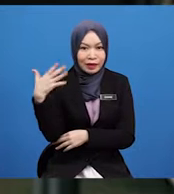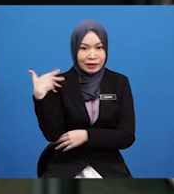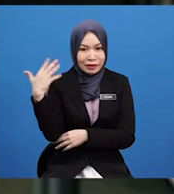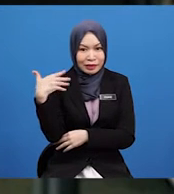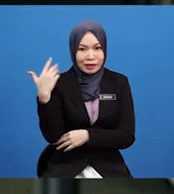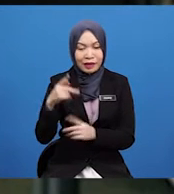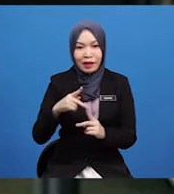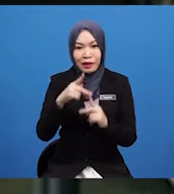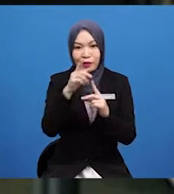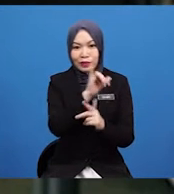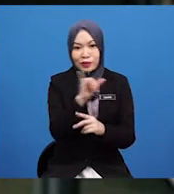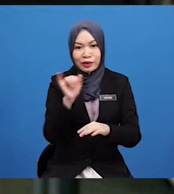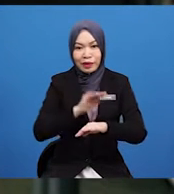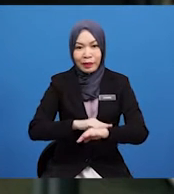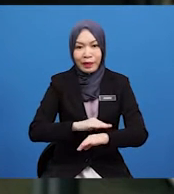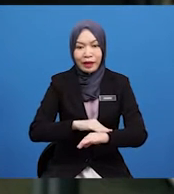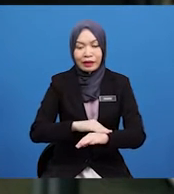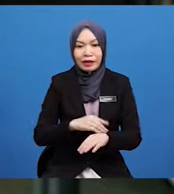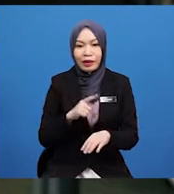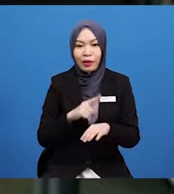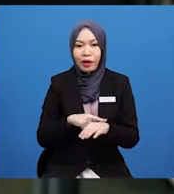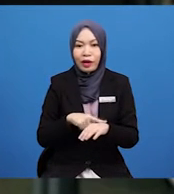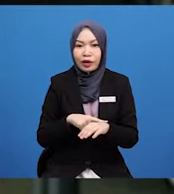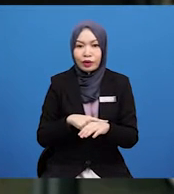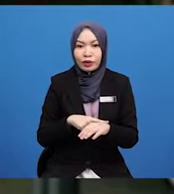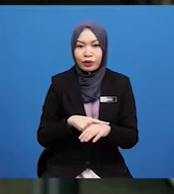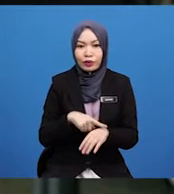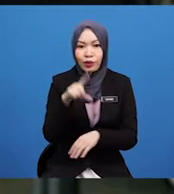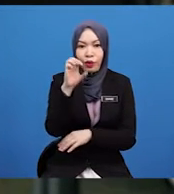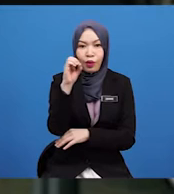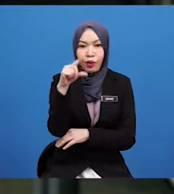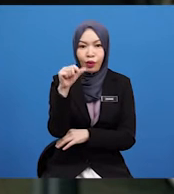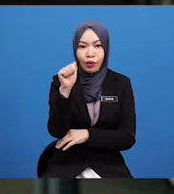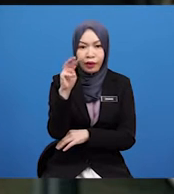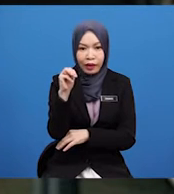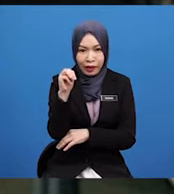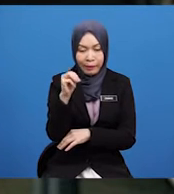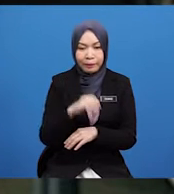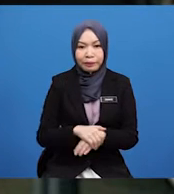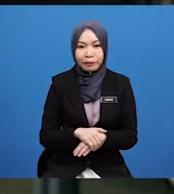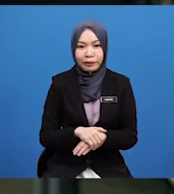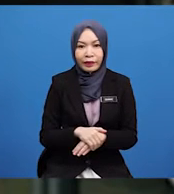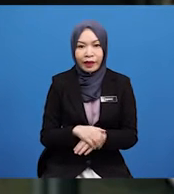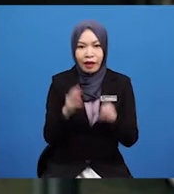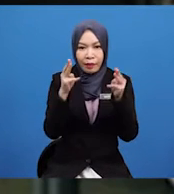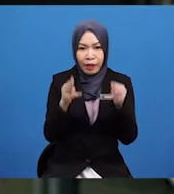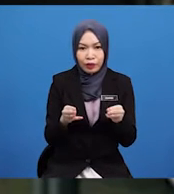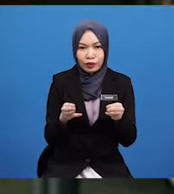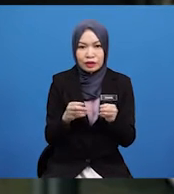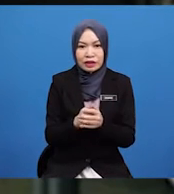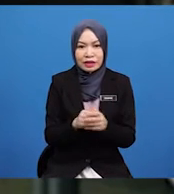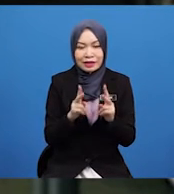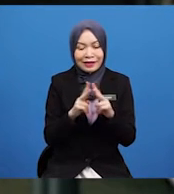pada zaman logam manusia pada zaman logam gigih membuat inovasi logam besi dan